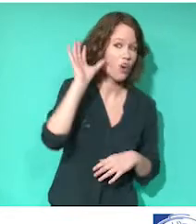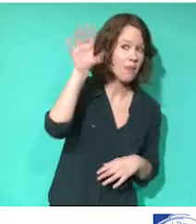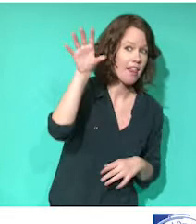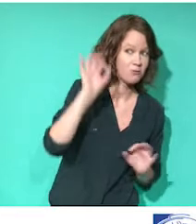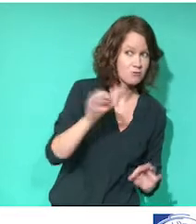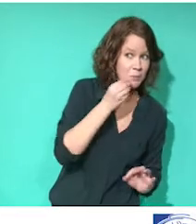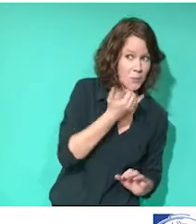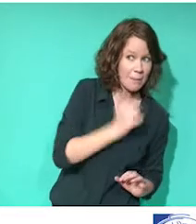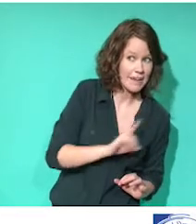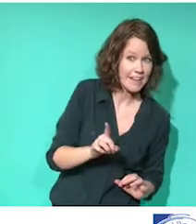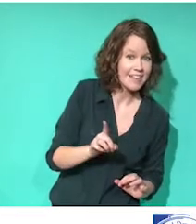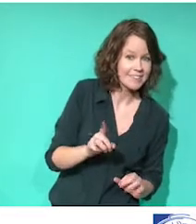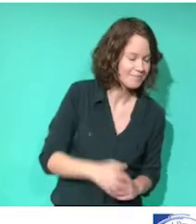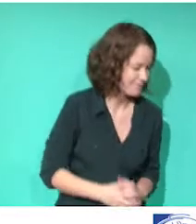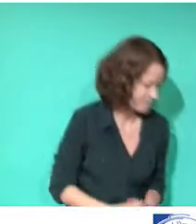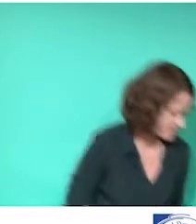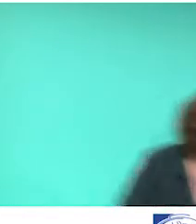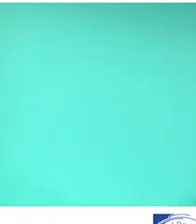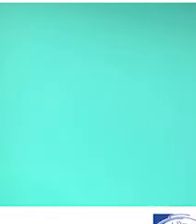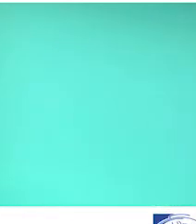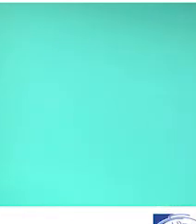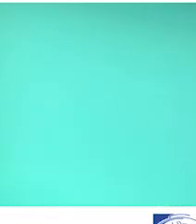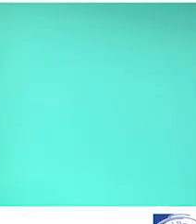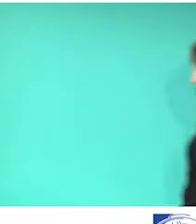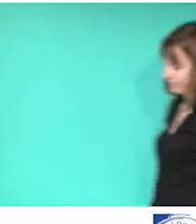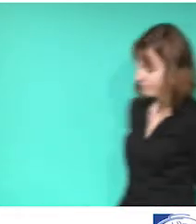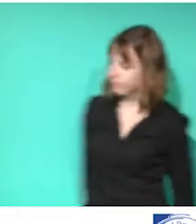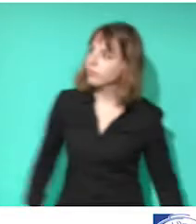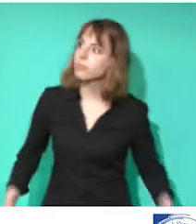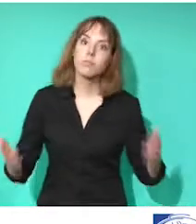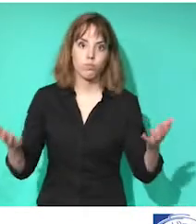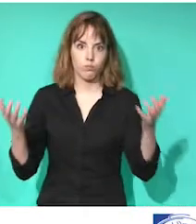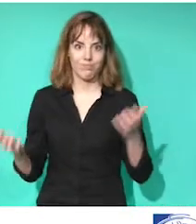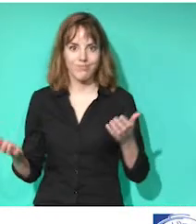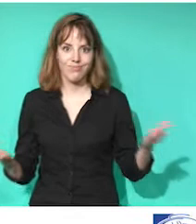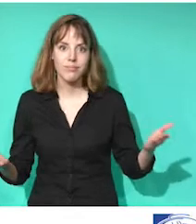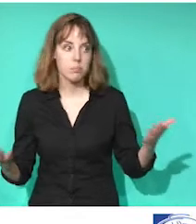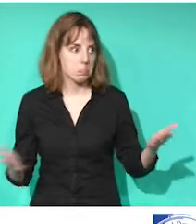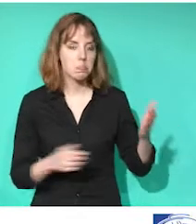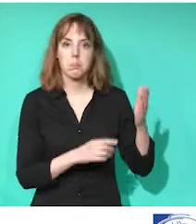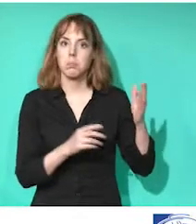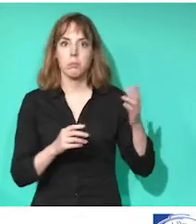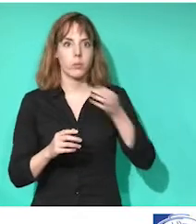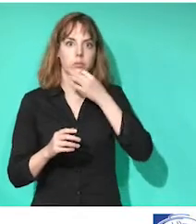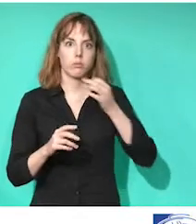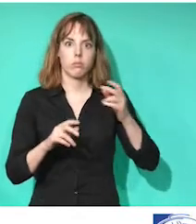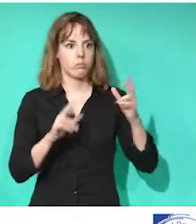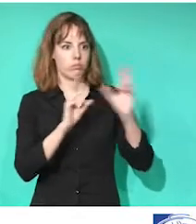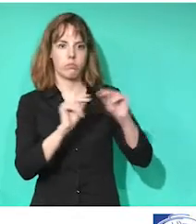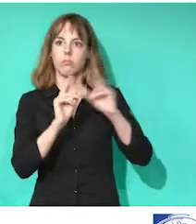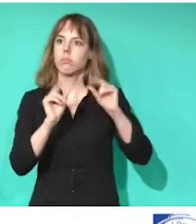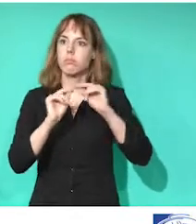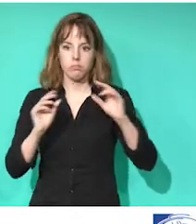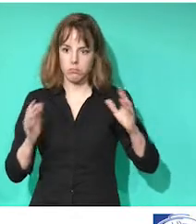fois-ci. Voilà. Alors donc, vous allez venir nous rejoindre sur scène et nous raconter un petit peu quel a